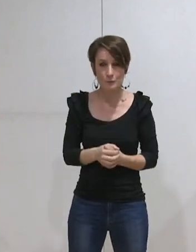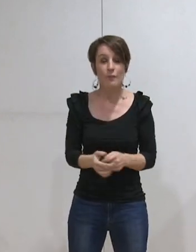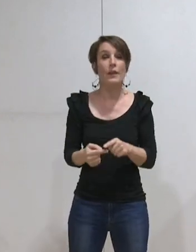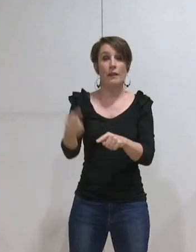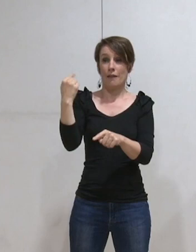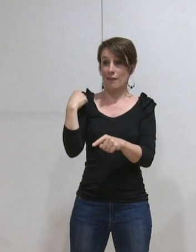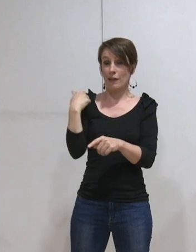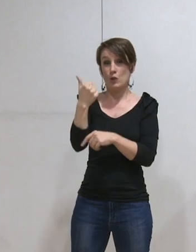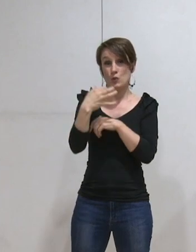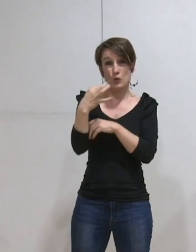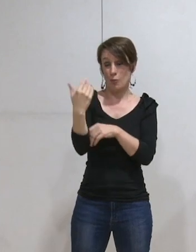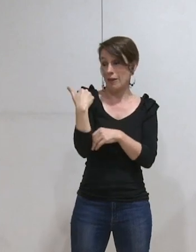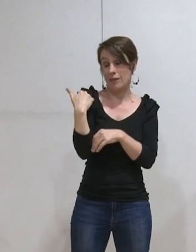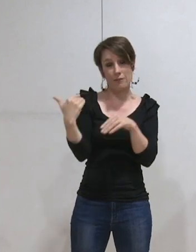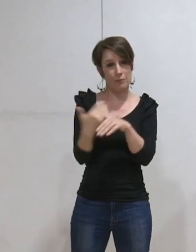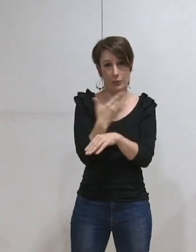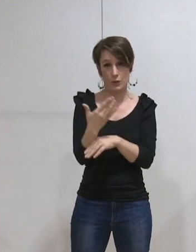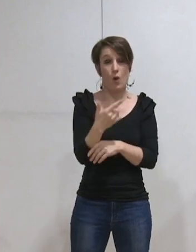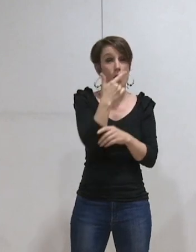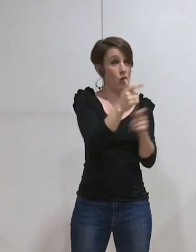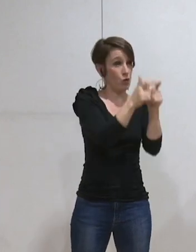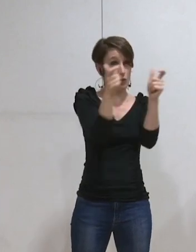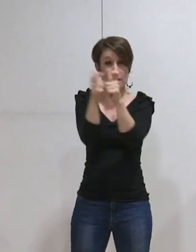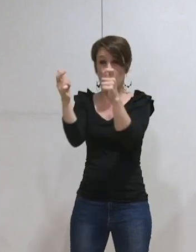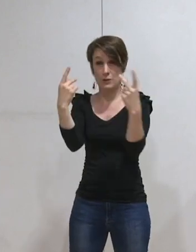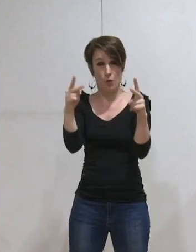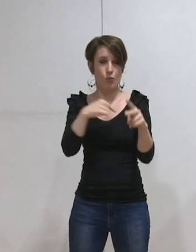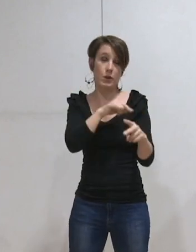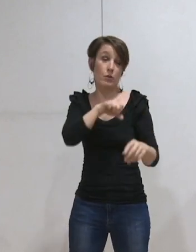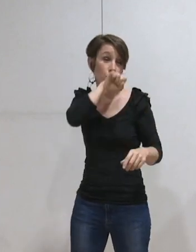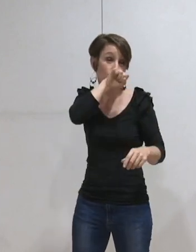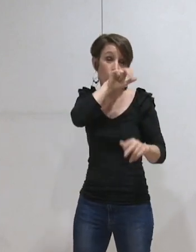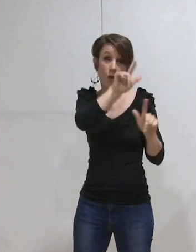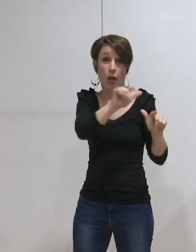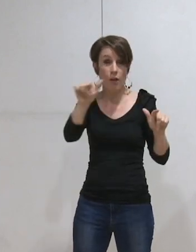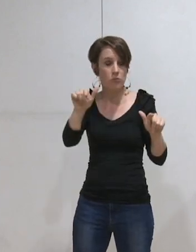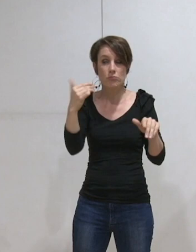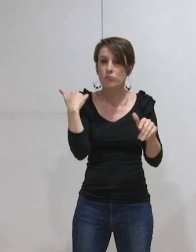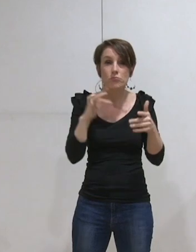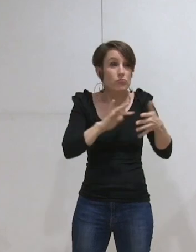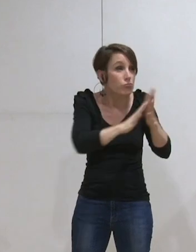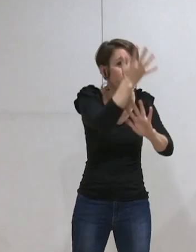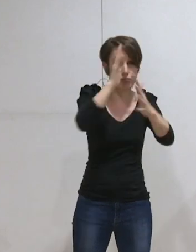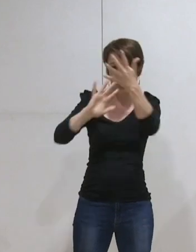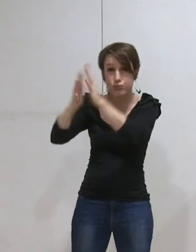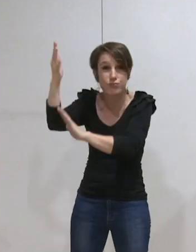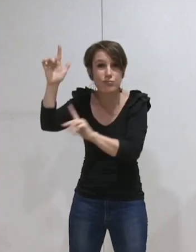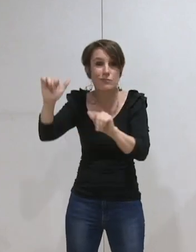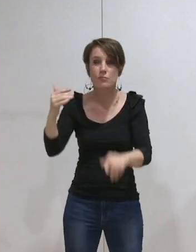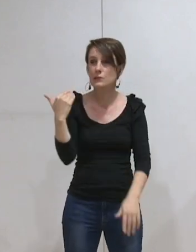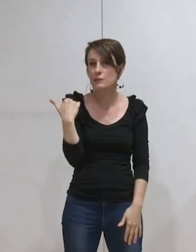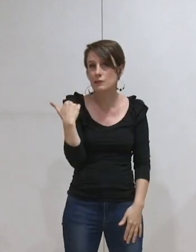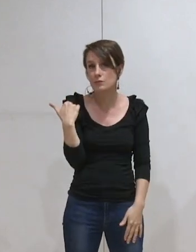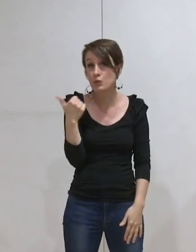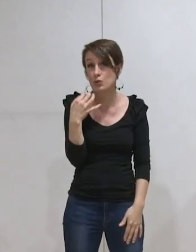semaine deux équipements publics auxquels nous sommes tous très attachés ont été dévastés par le feu et que cela soit dans les